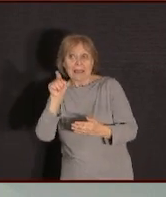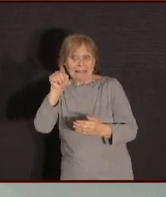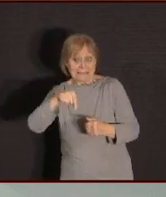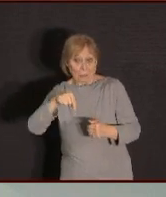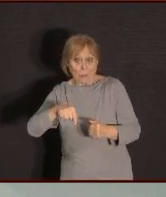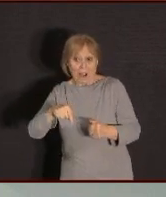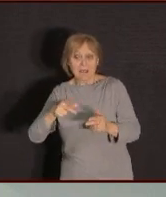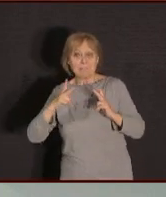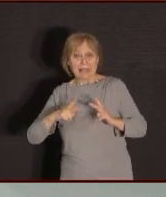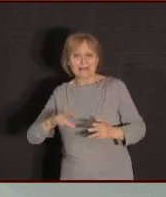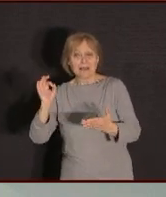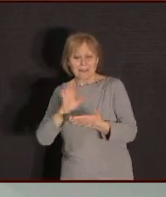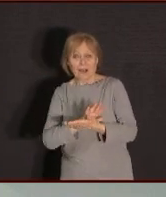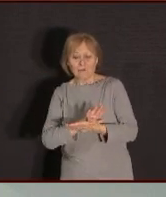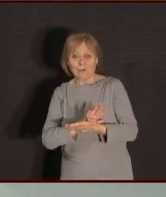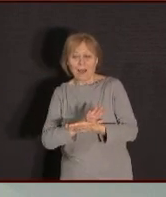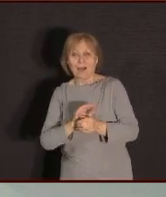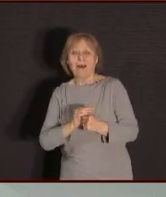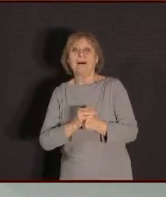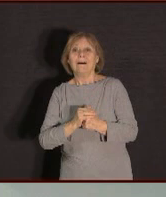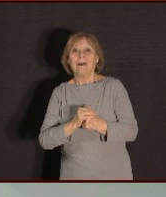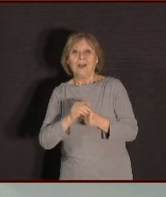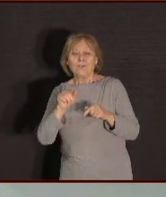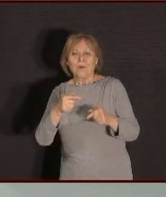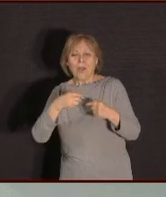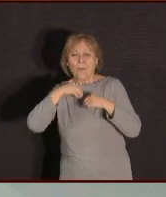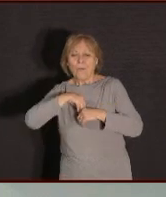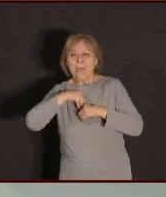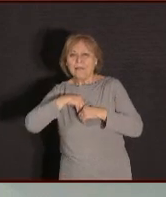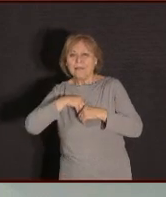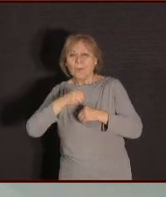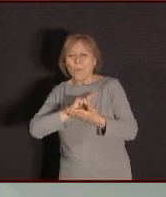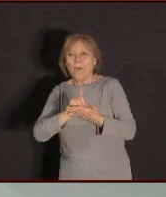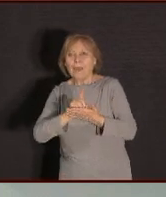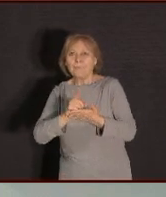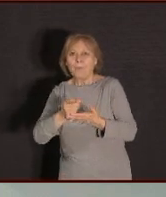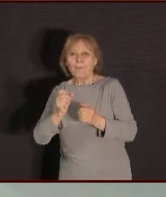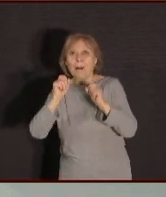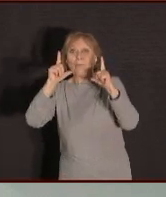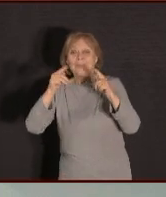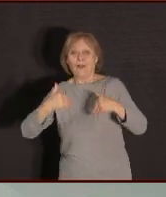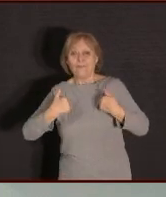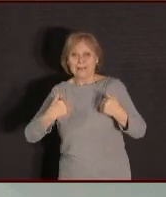mirna in srečna. In to je v meni v tistem hipu eno veselje prebudilo,